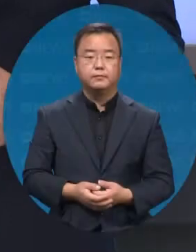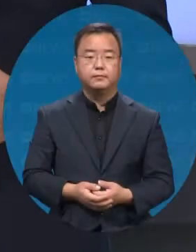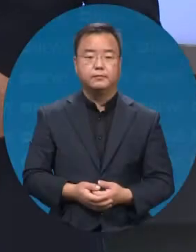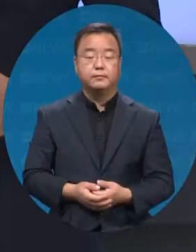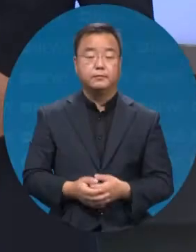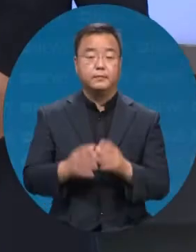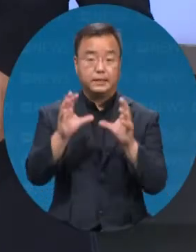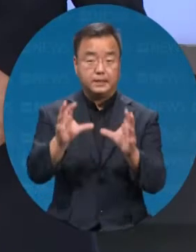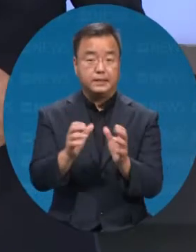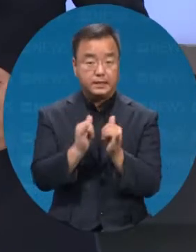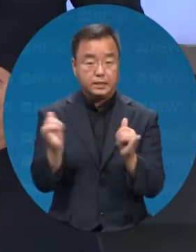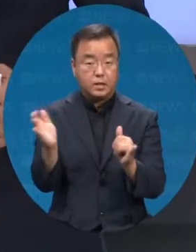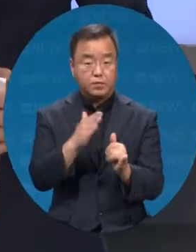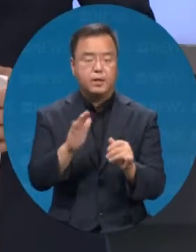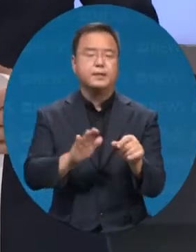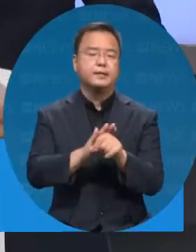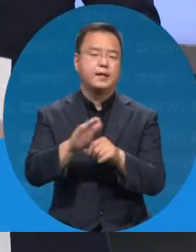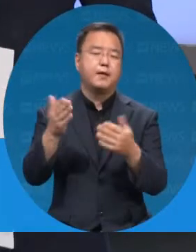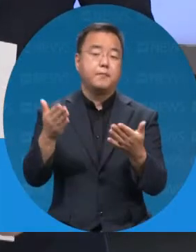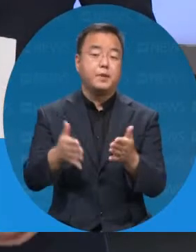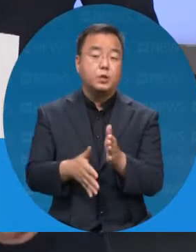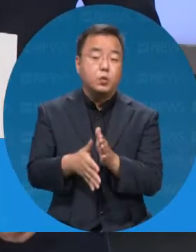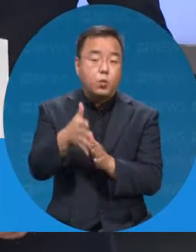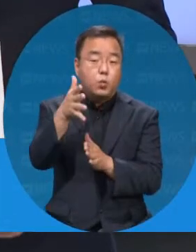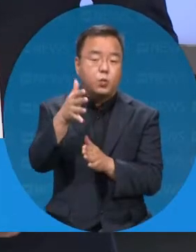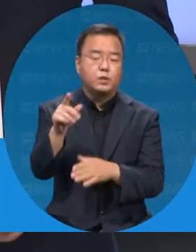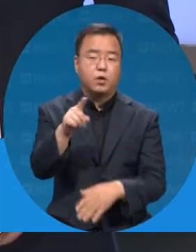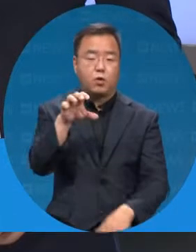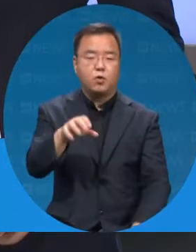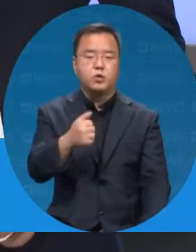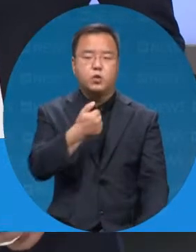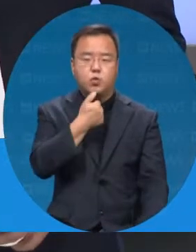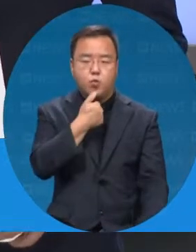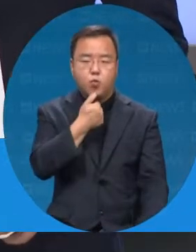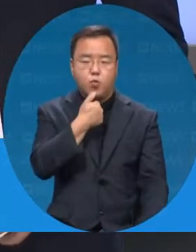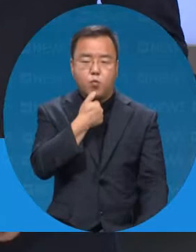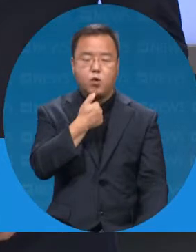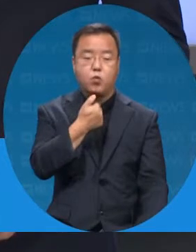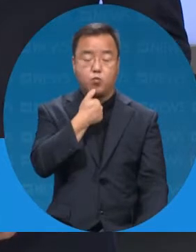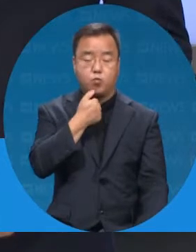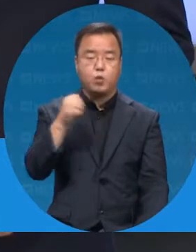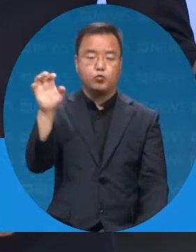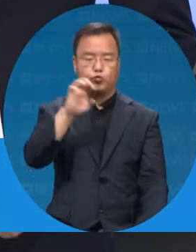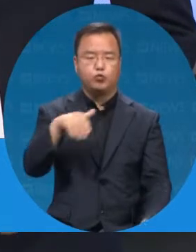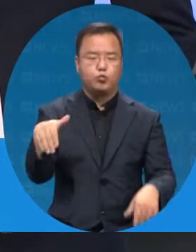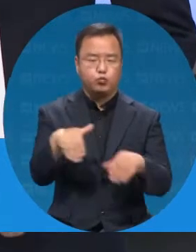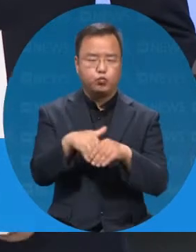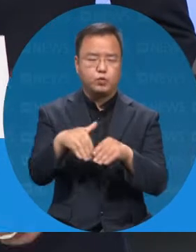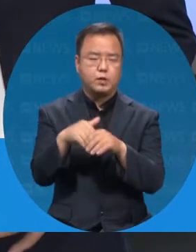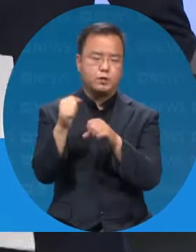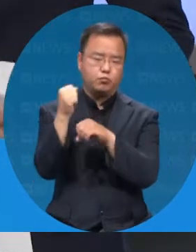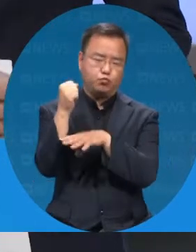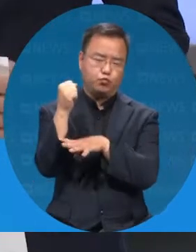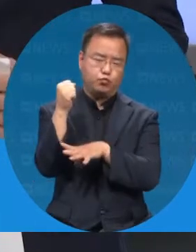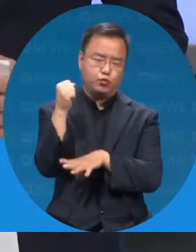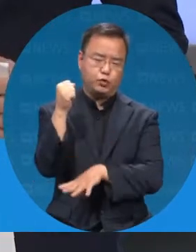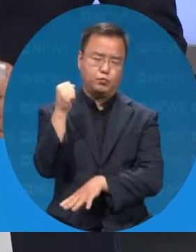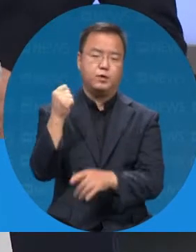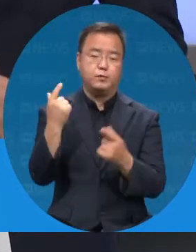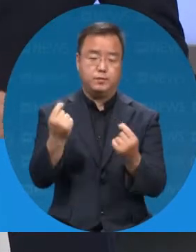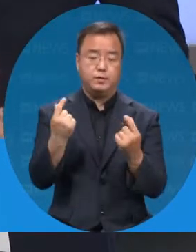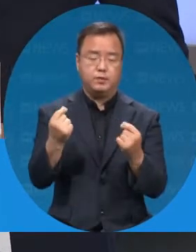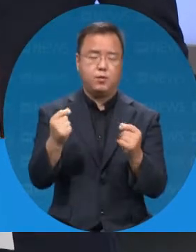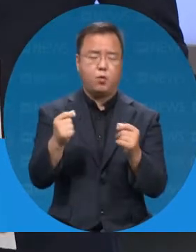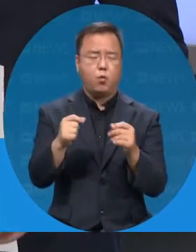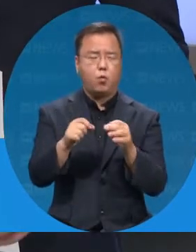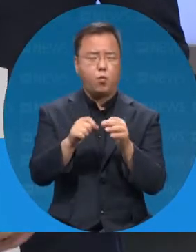네, 세계인에게 사랑받는 도시죠. 로마. 이 로마는 유럽 문명의 뿌리기도 합니다. 오랜 로마의 역사를